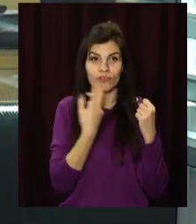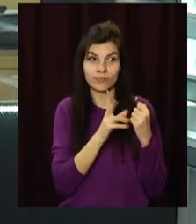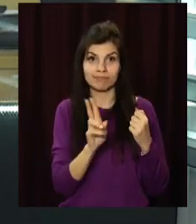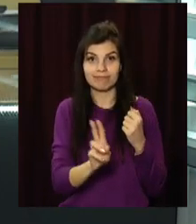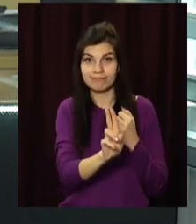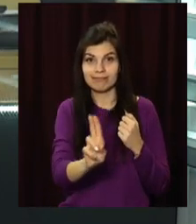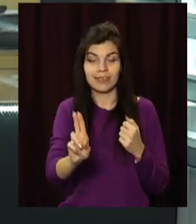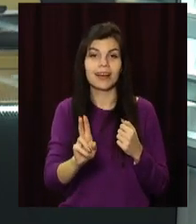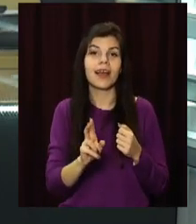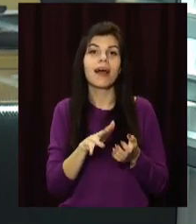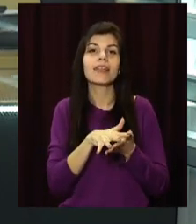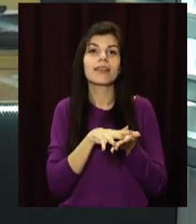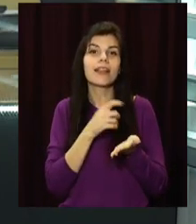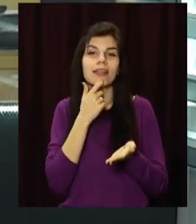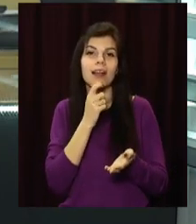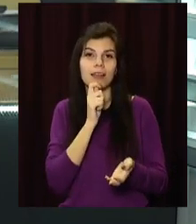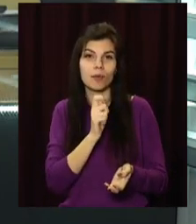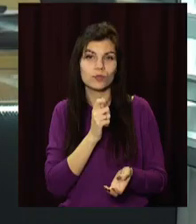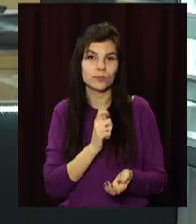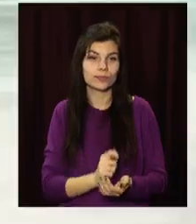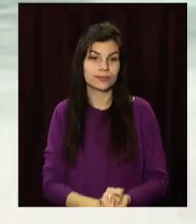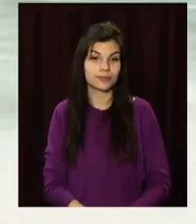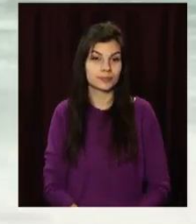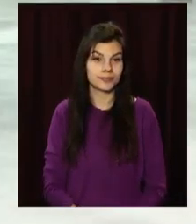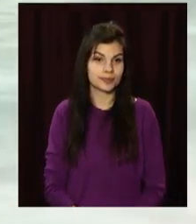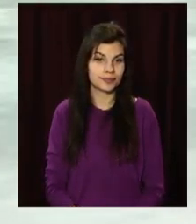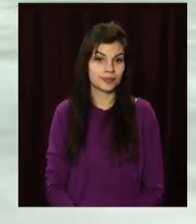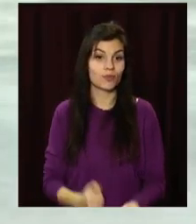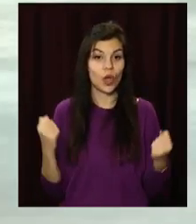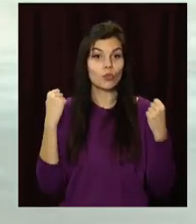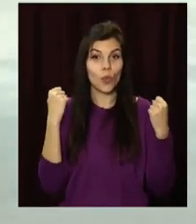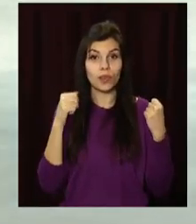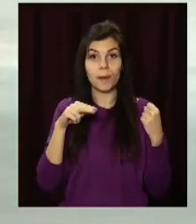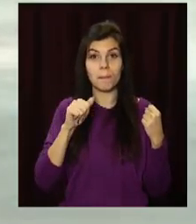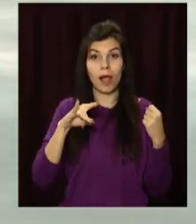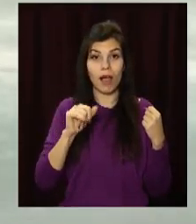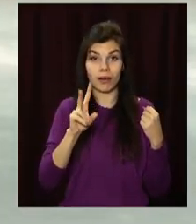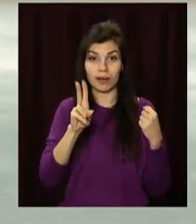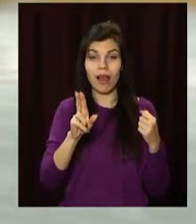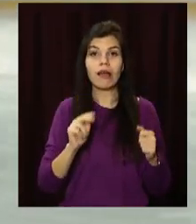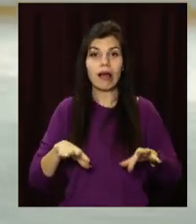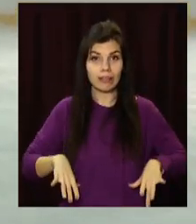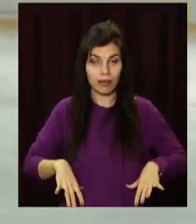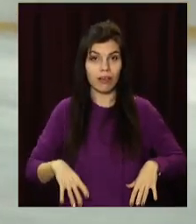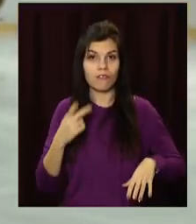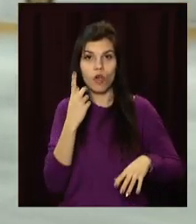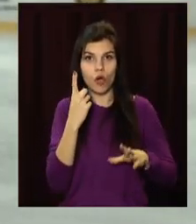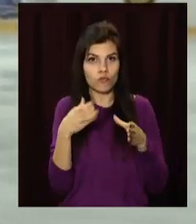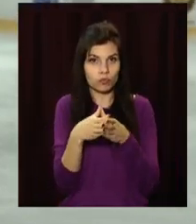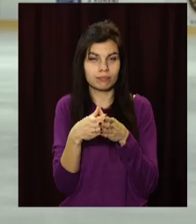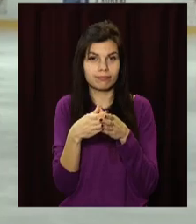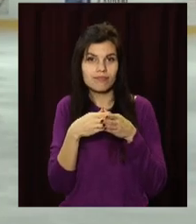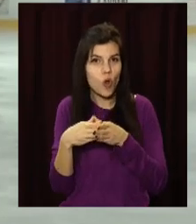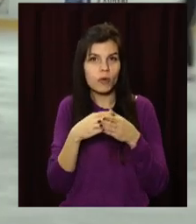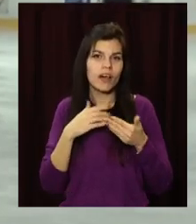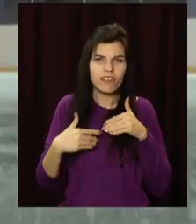але фахівці вже вважають їх чи не головними фаворитами майбутнього чемпіонату України з фігурного катання. Про підготовку і